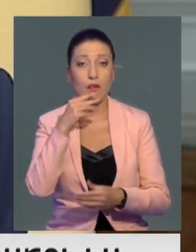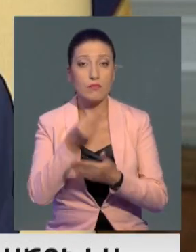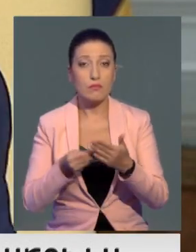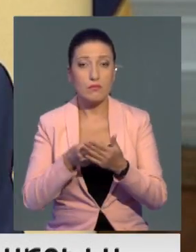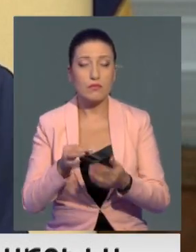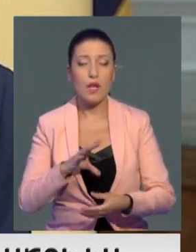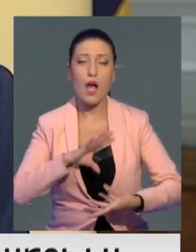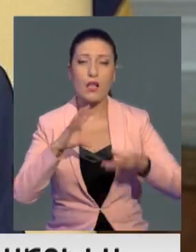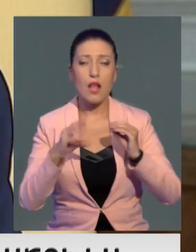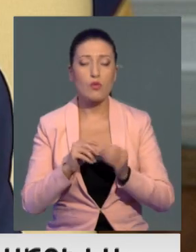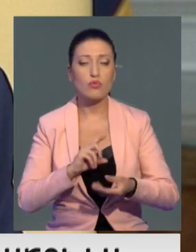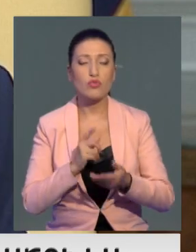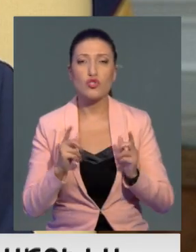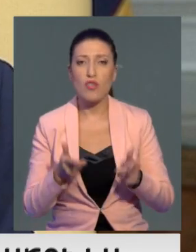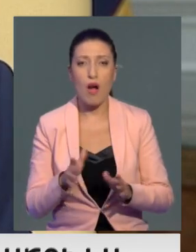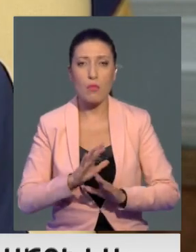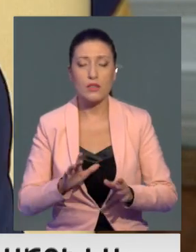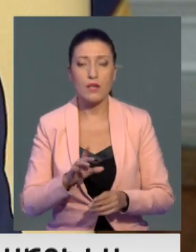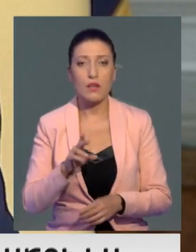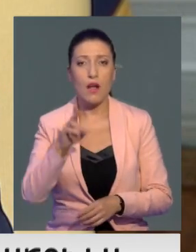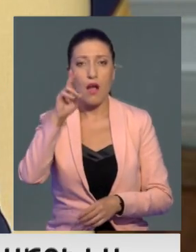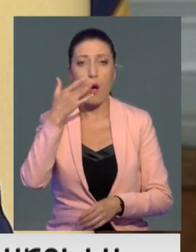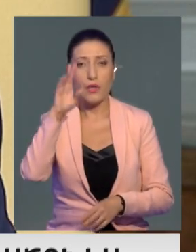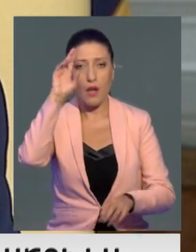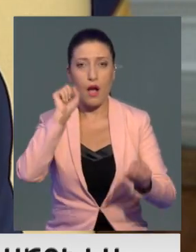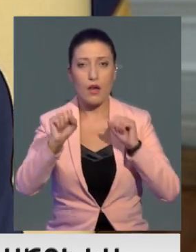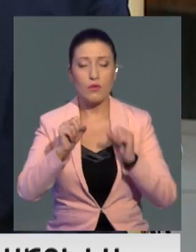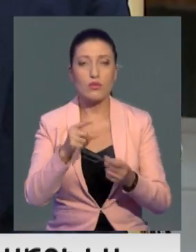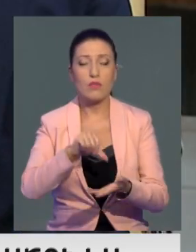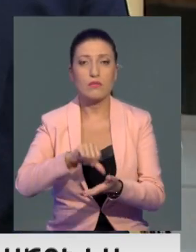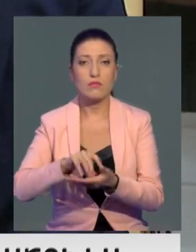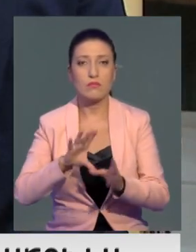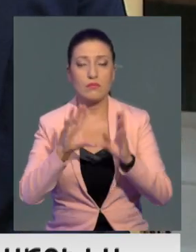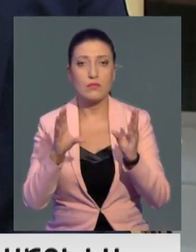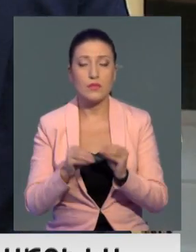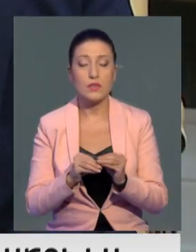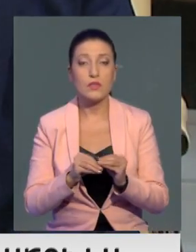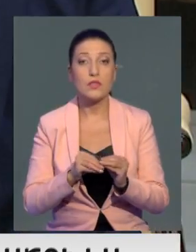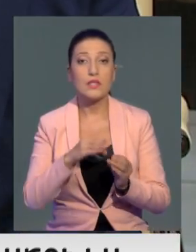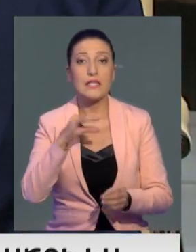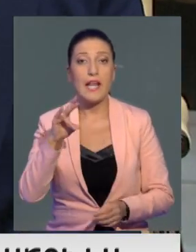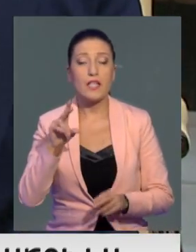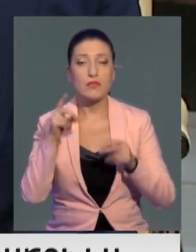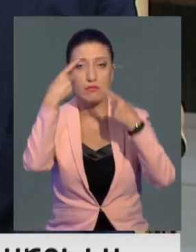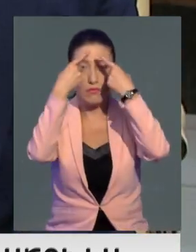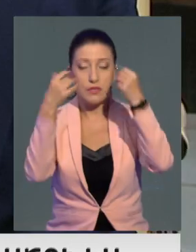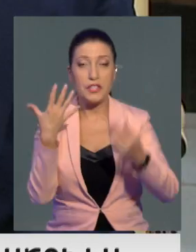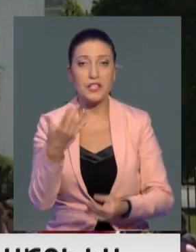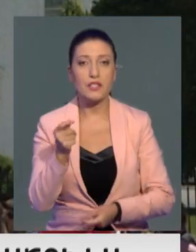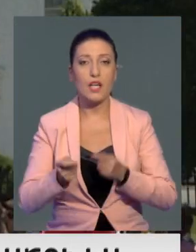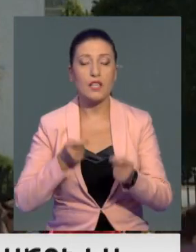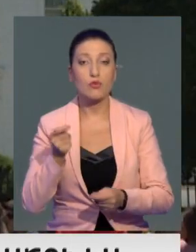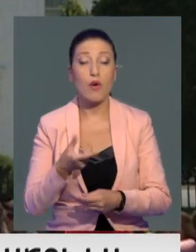ընդհանուր հայտարարիչի եկել Սպիտակ տան կարևոր դերակատարների հետ։ CNN-ը հայտնում է, որ 5 թեկնածուներից նախագահի աշխատակազմում